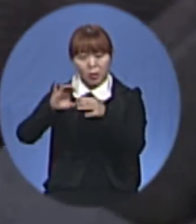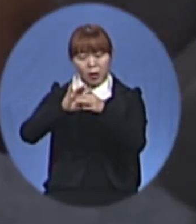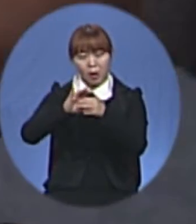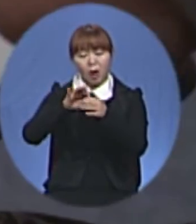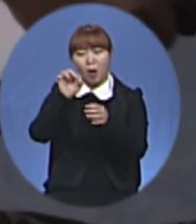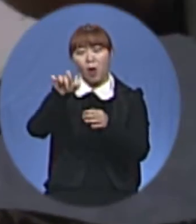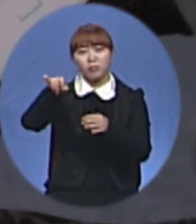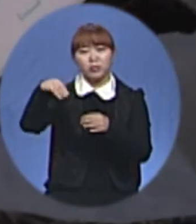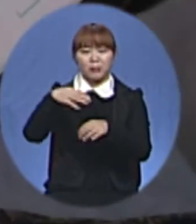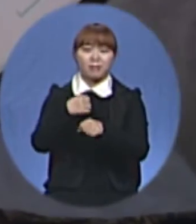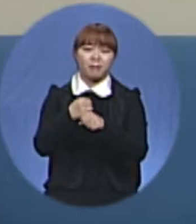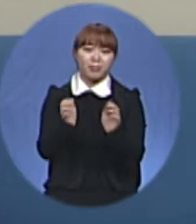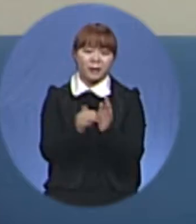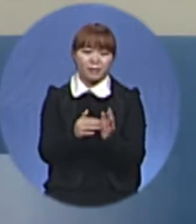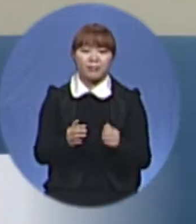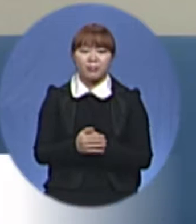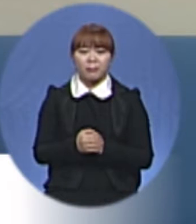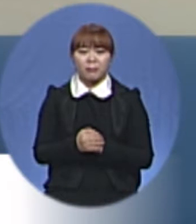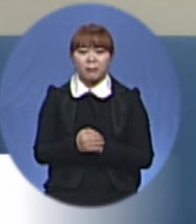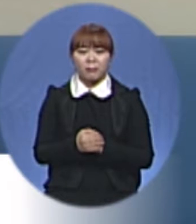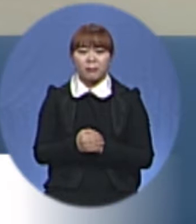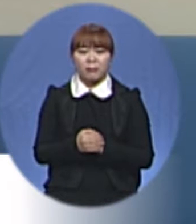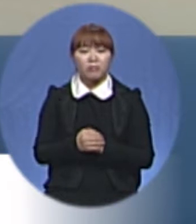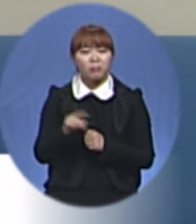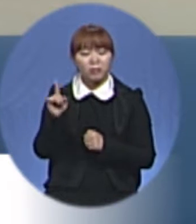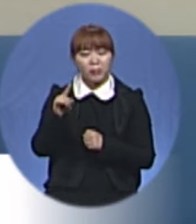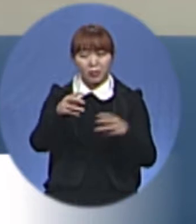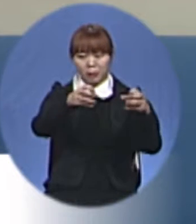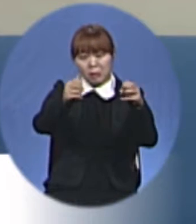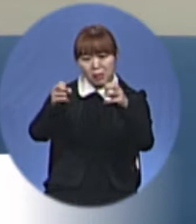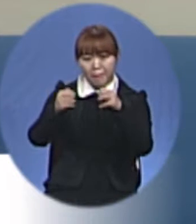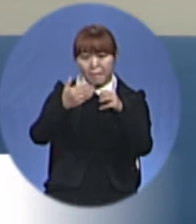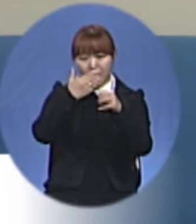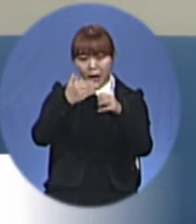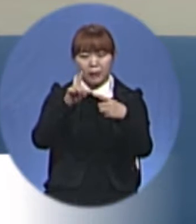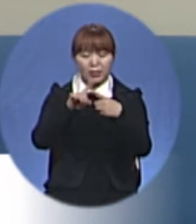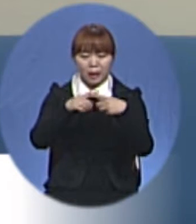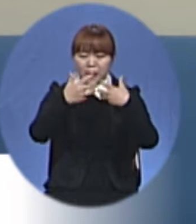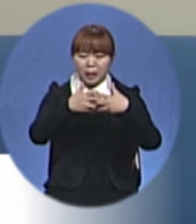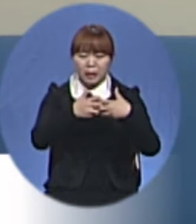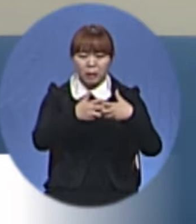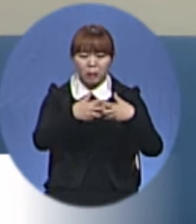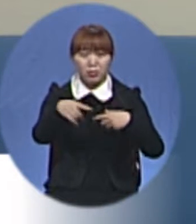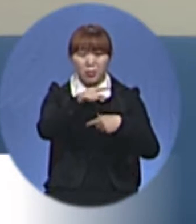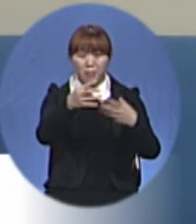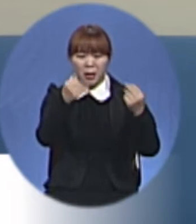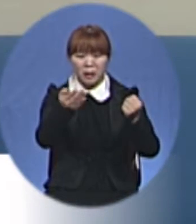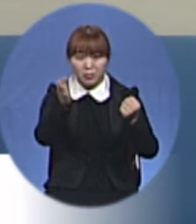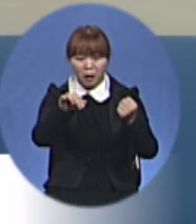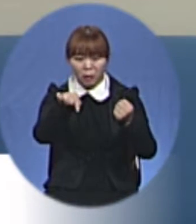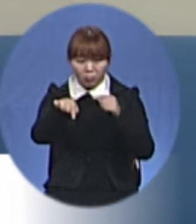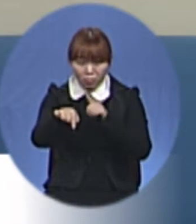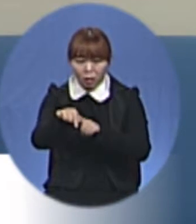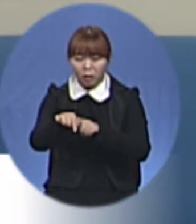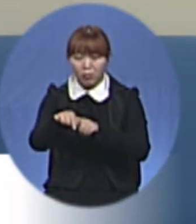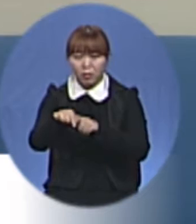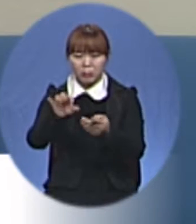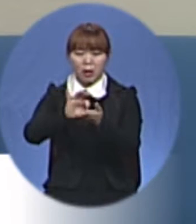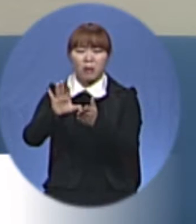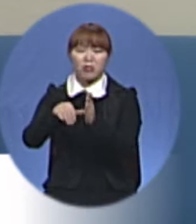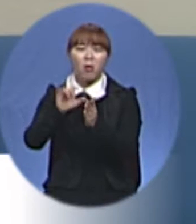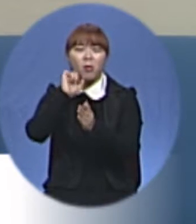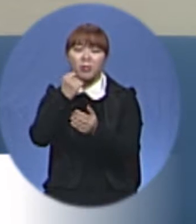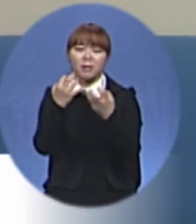애플리케이션을 제작했습니다. 어떤 의사소통을 할 수 있는 그런 기기들은 있긴 하지만 그 기기를 작동시키는 부분에